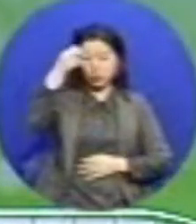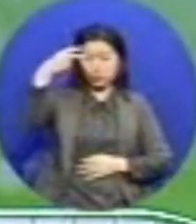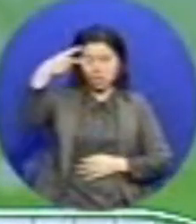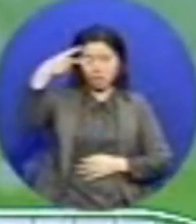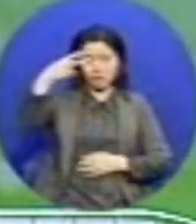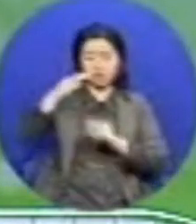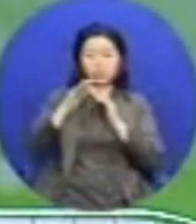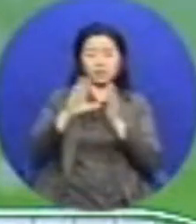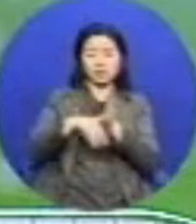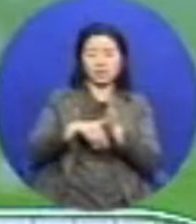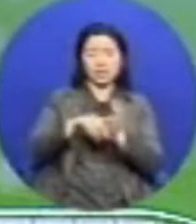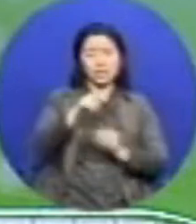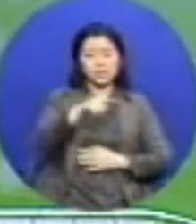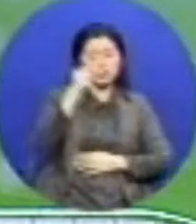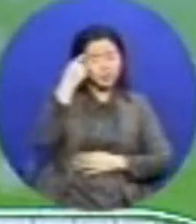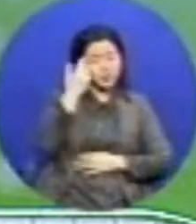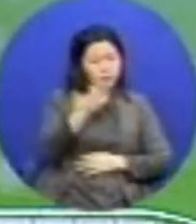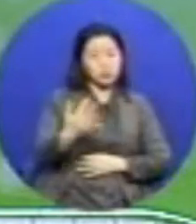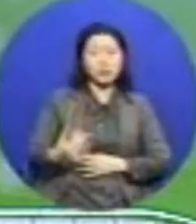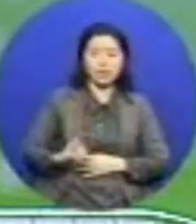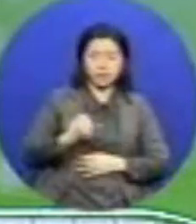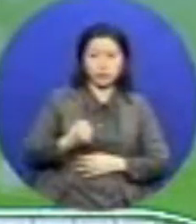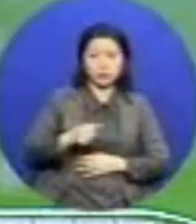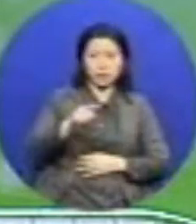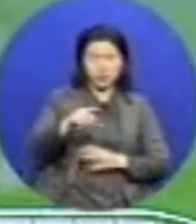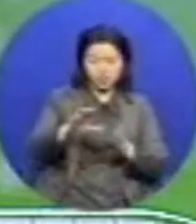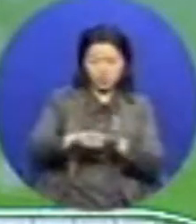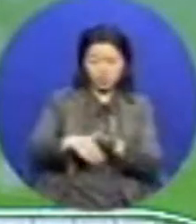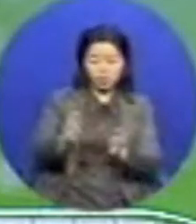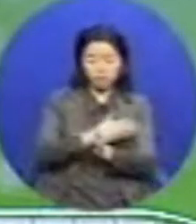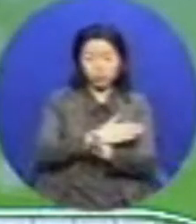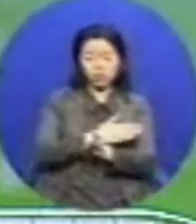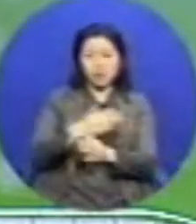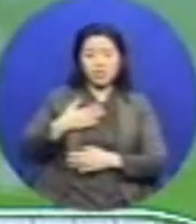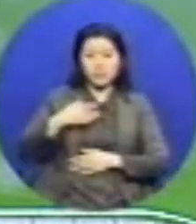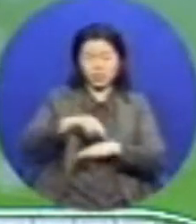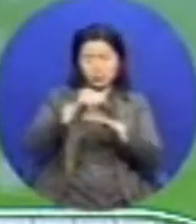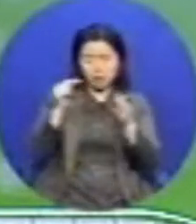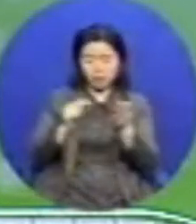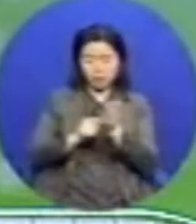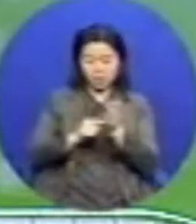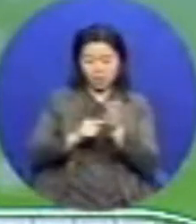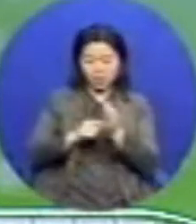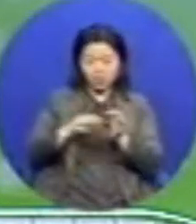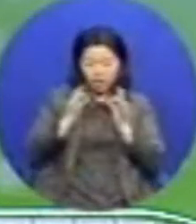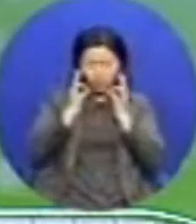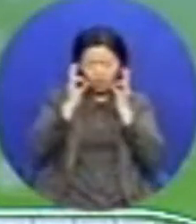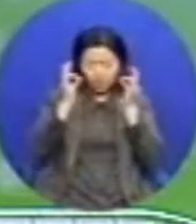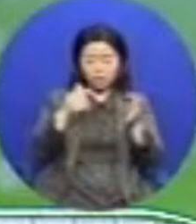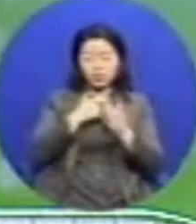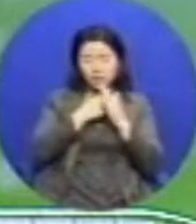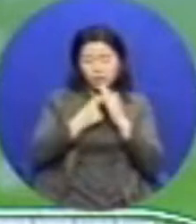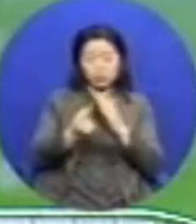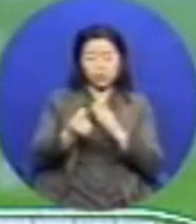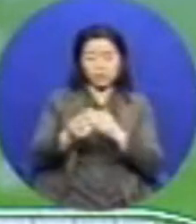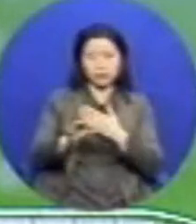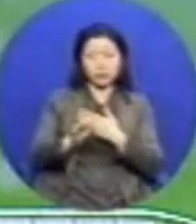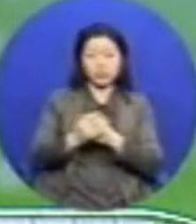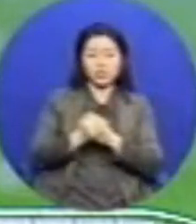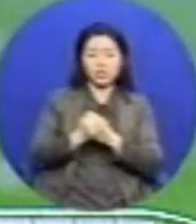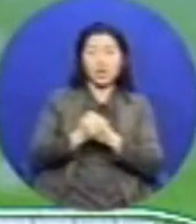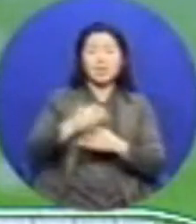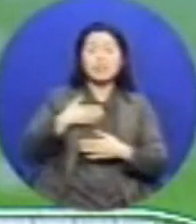그 질문을 가지고 그때부터 제 마음속에 간절한 소원이 예수님 정말 제안을 계시다면 제가